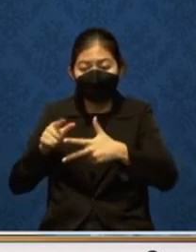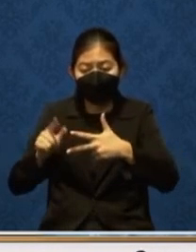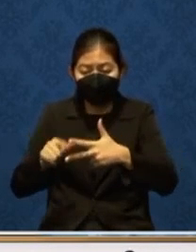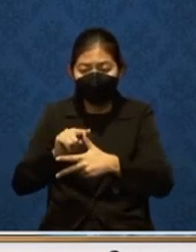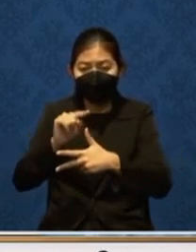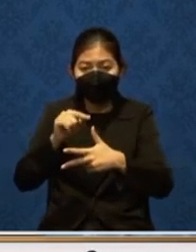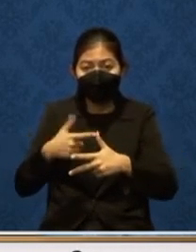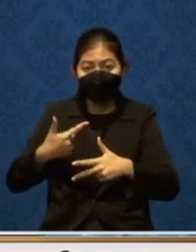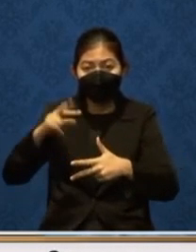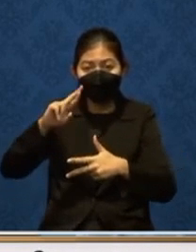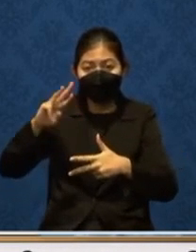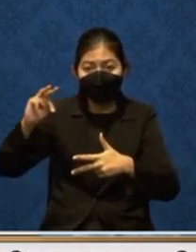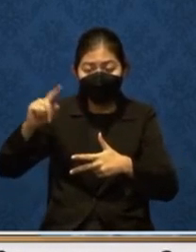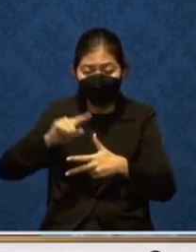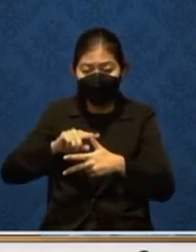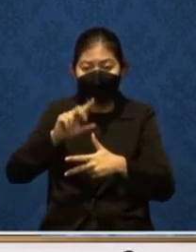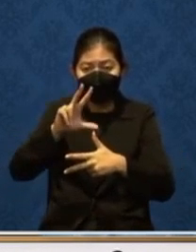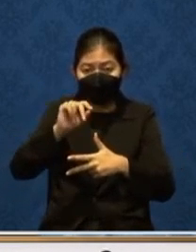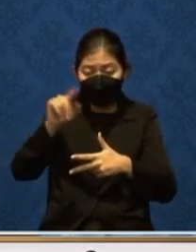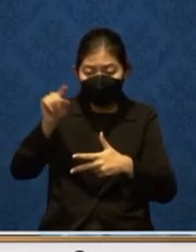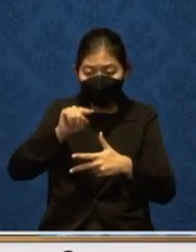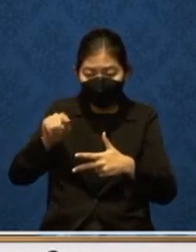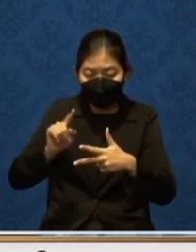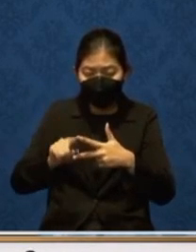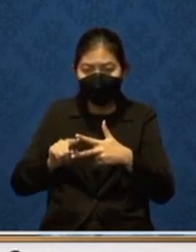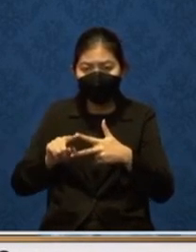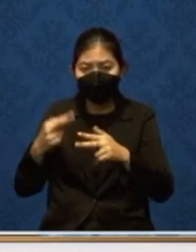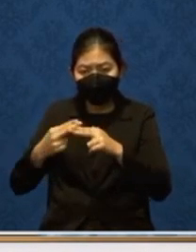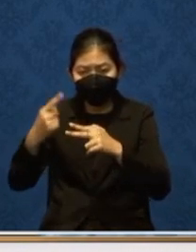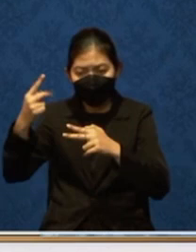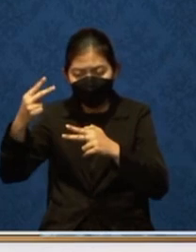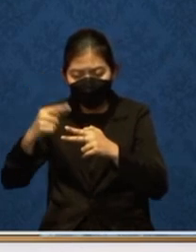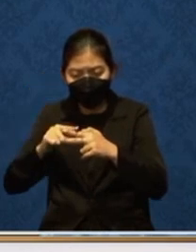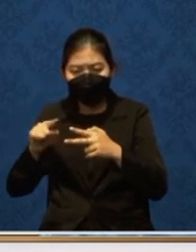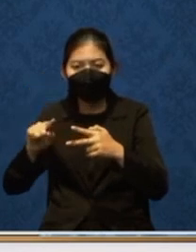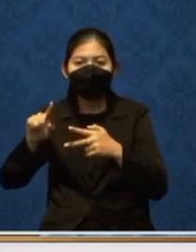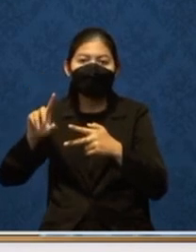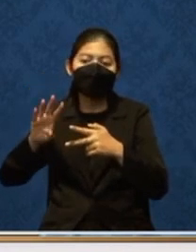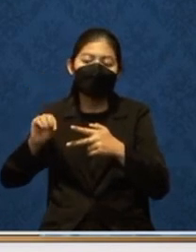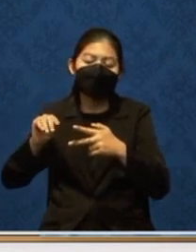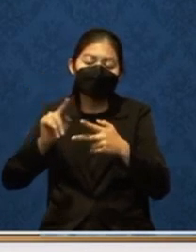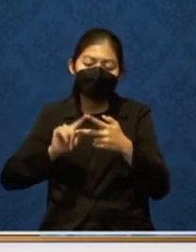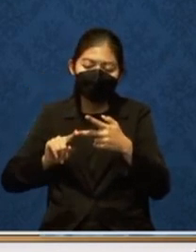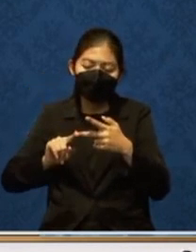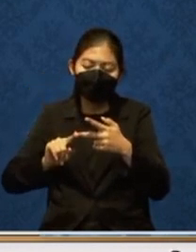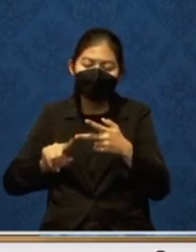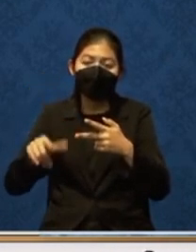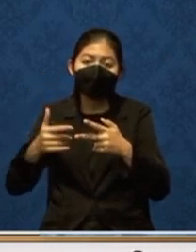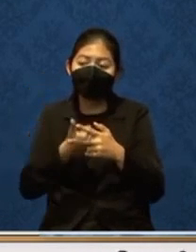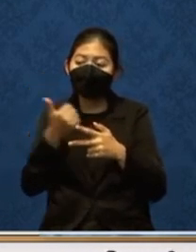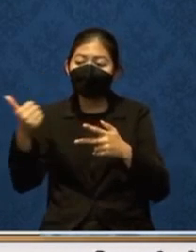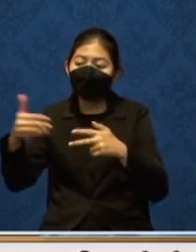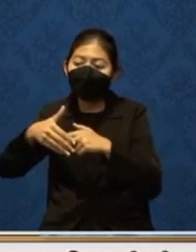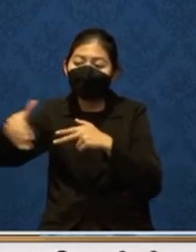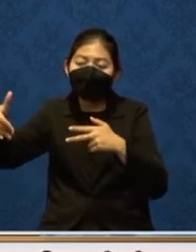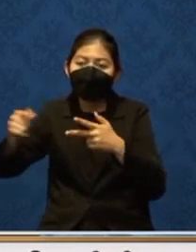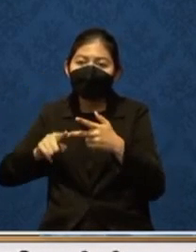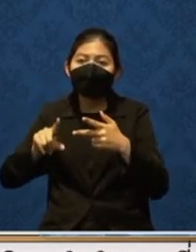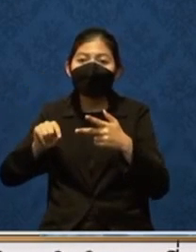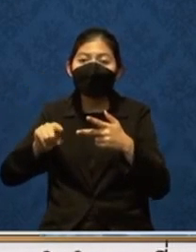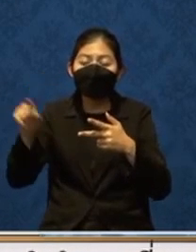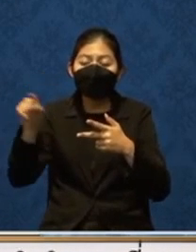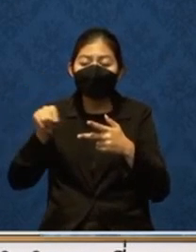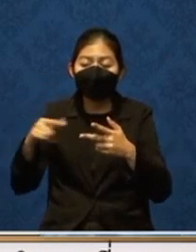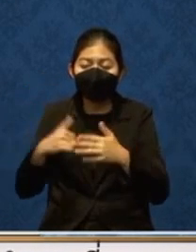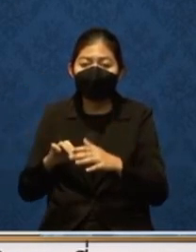40%มีคนในนามสะกลที่ชอบถือหุนอก 40% อ 1 คน และคนนอกอ 20%โดยใช้บ้านของท่